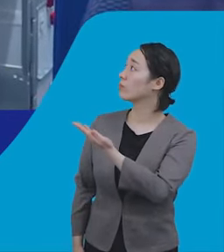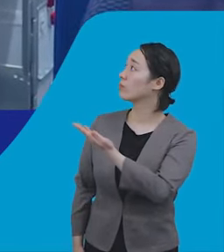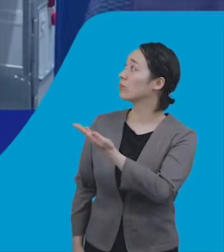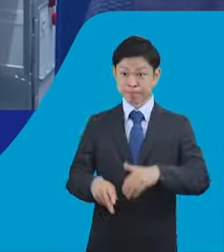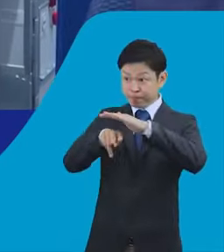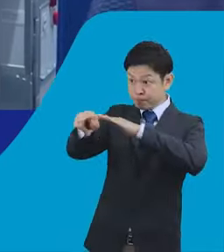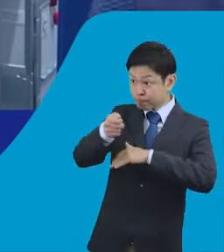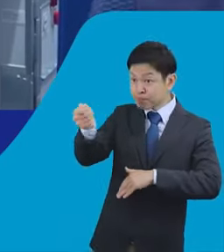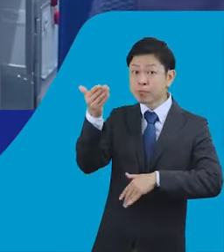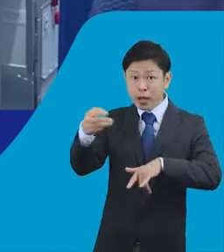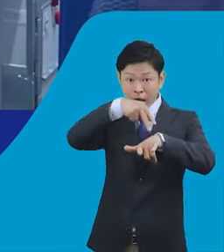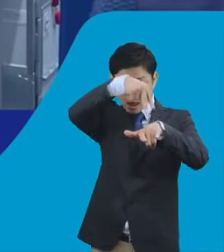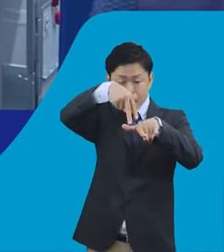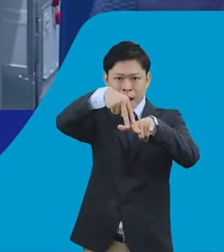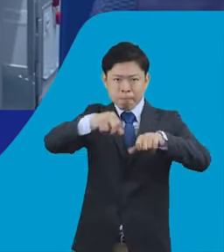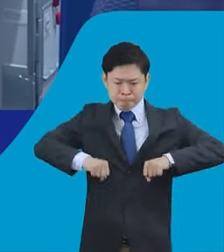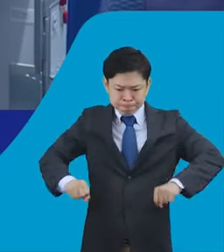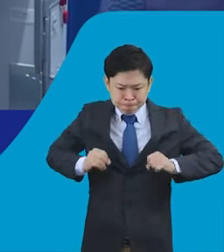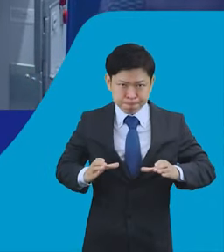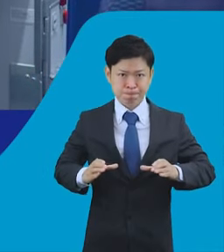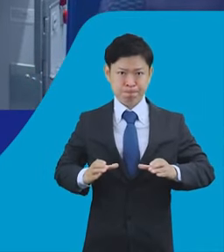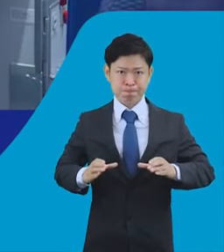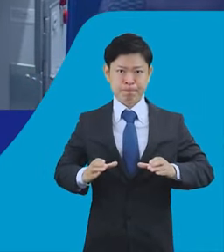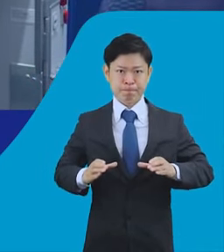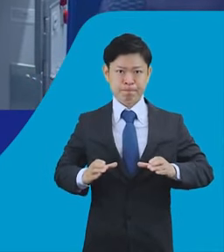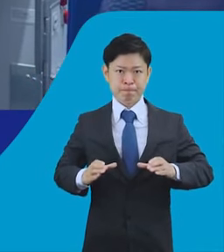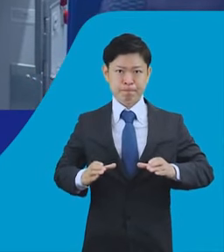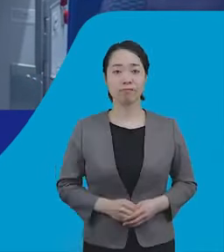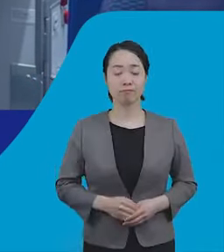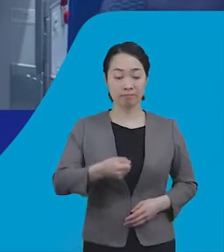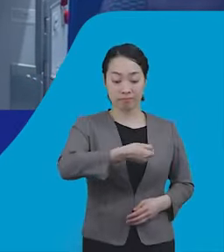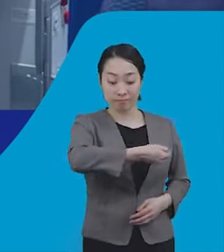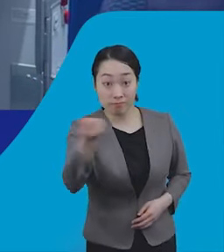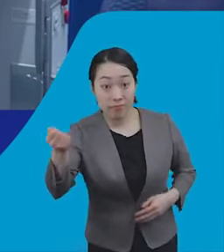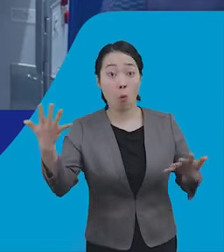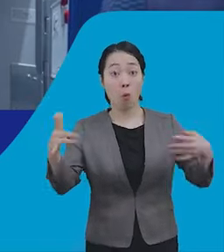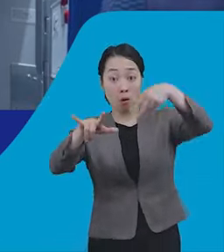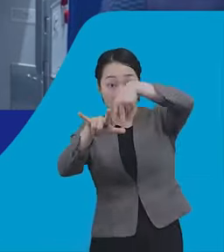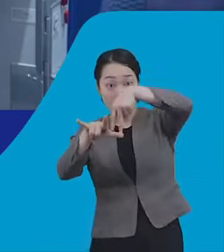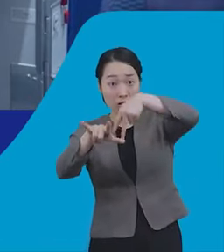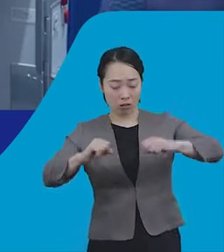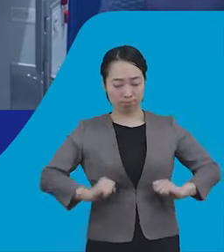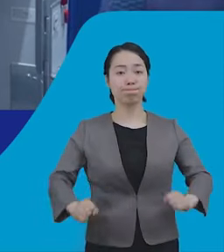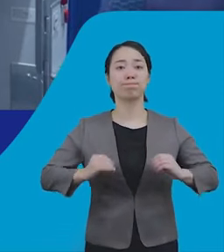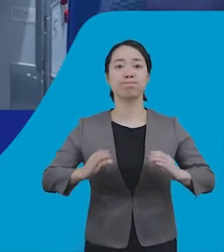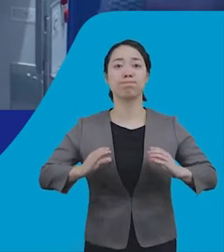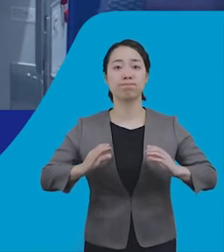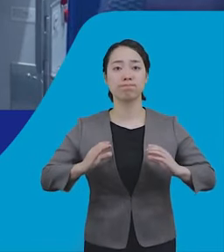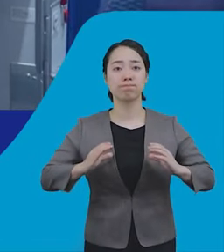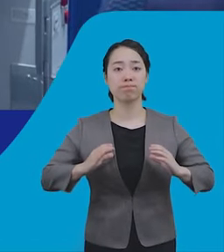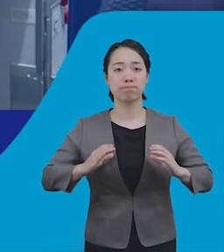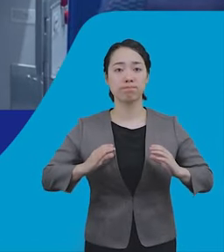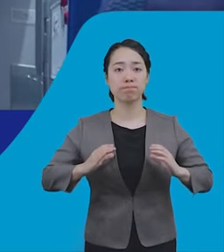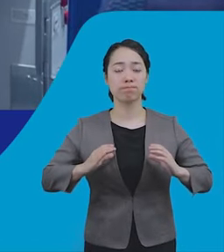tighten the straps. 非常口または翼の上で前の引き手を強く引いて膨らませます。 Inflate the life vest at the door or on the wing by